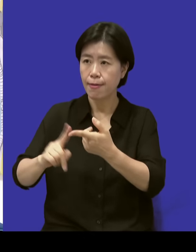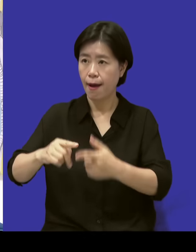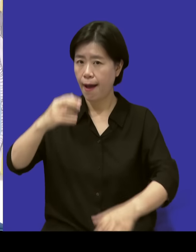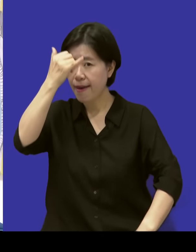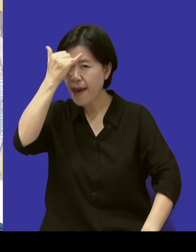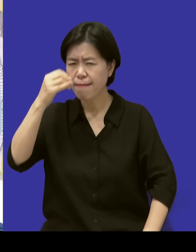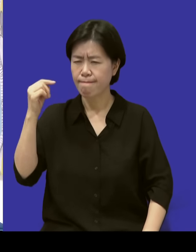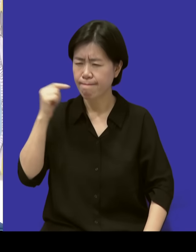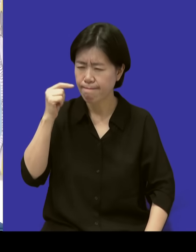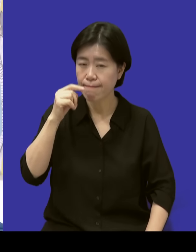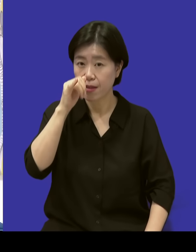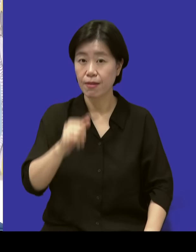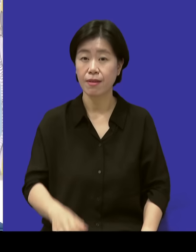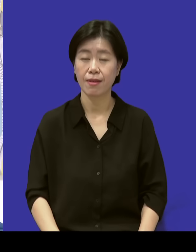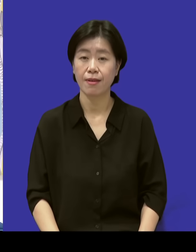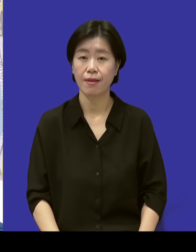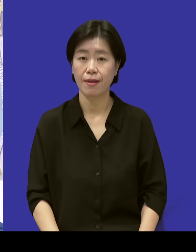제가